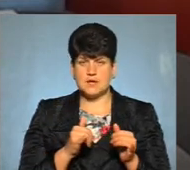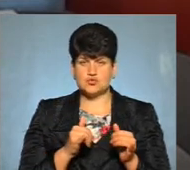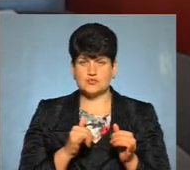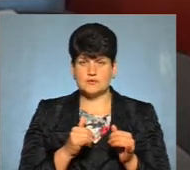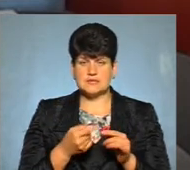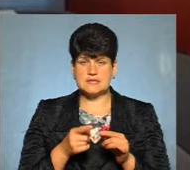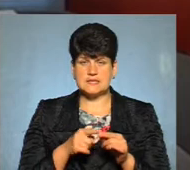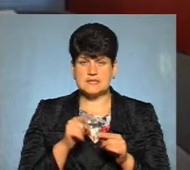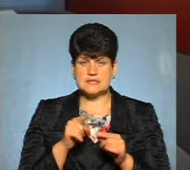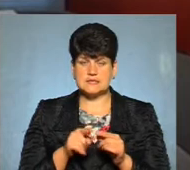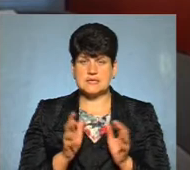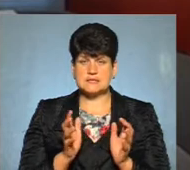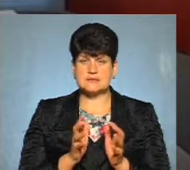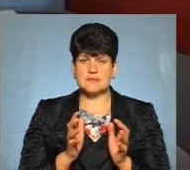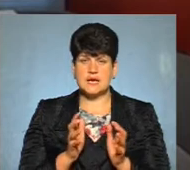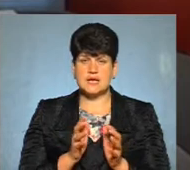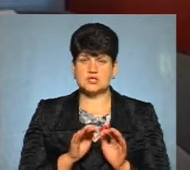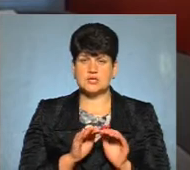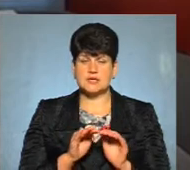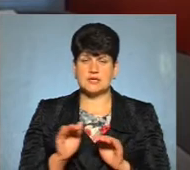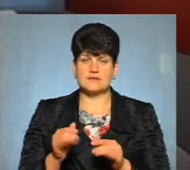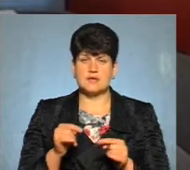це збереження певного рівня антитіл,